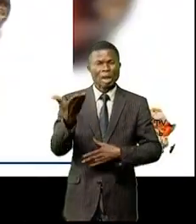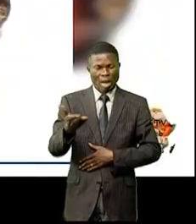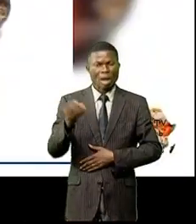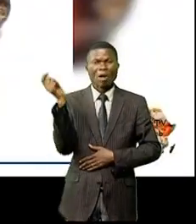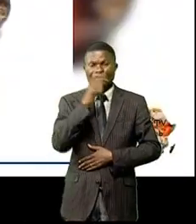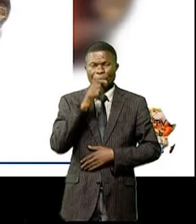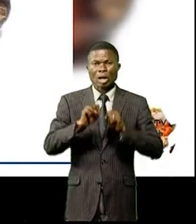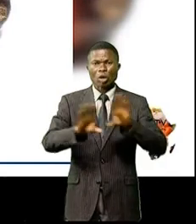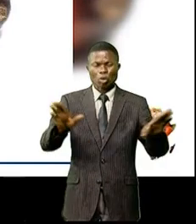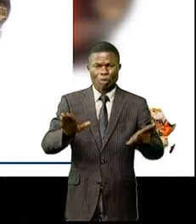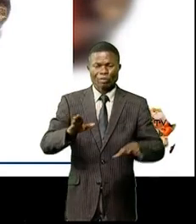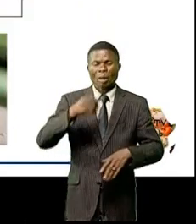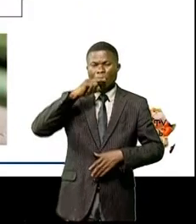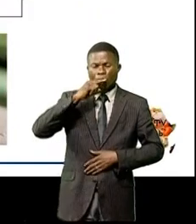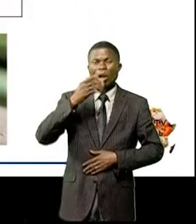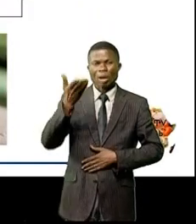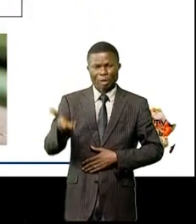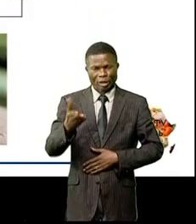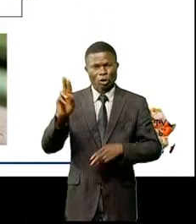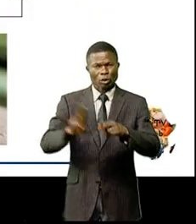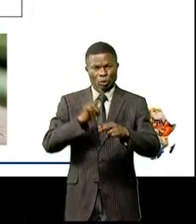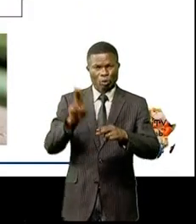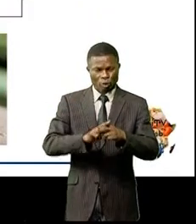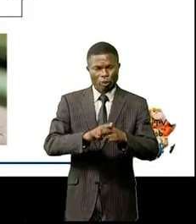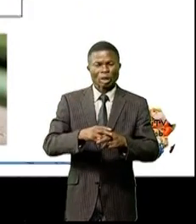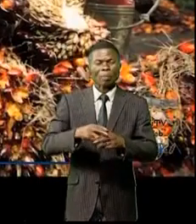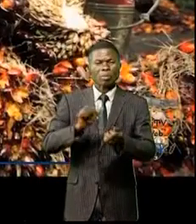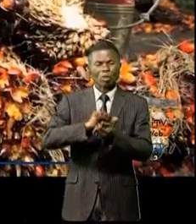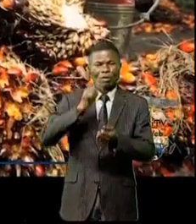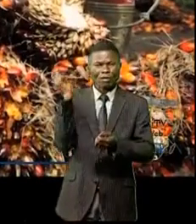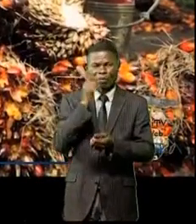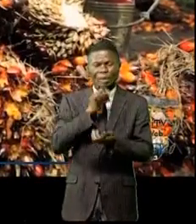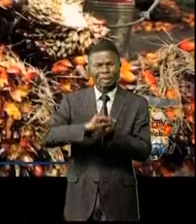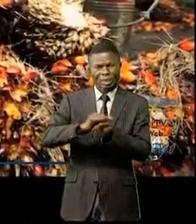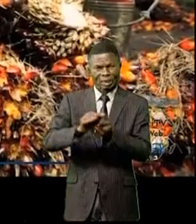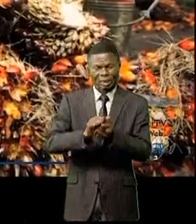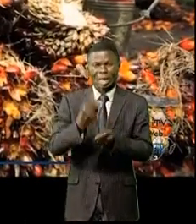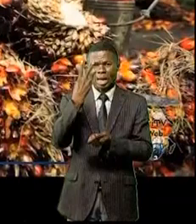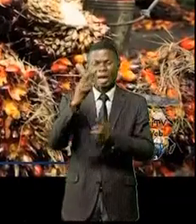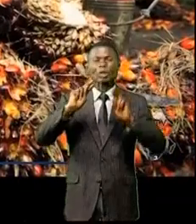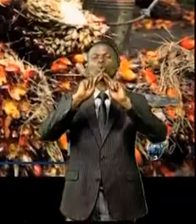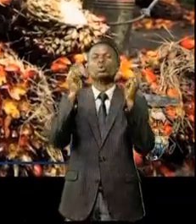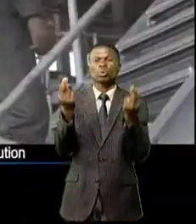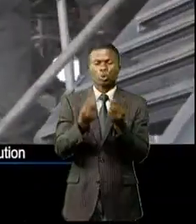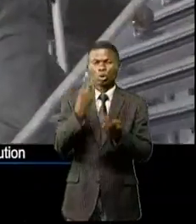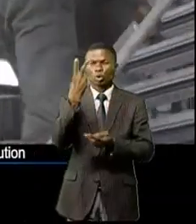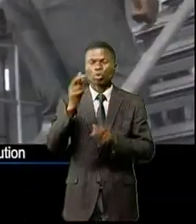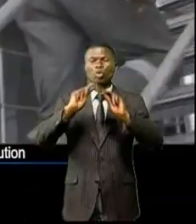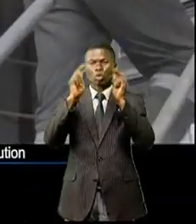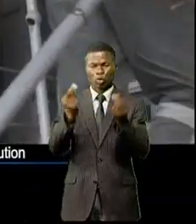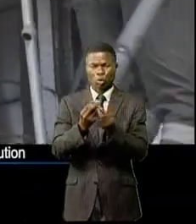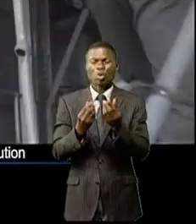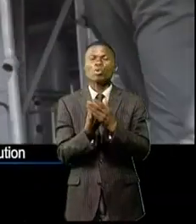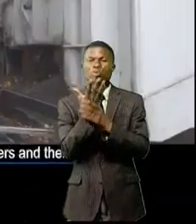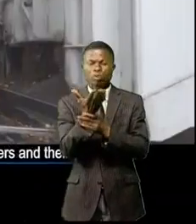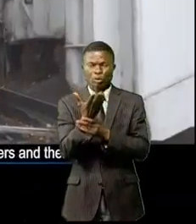ça le mafutandika, qui est utilisé en cosmétique. Nous avons en tout 4 usines, dont 3 usines qui produisent et une